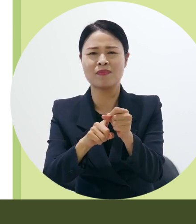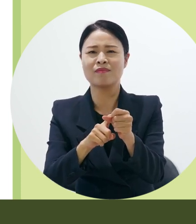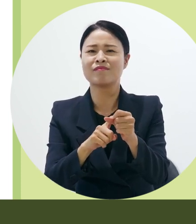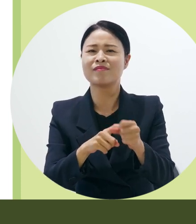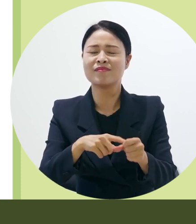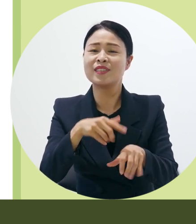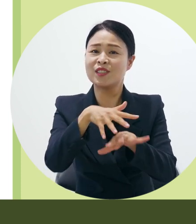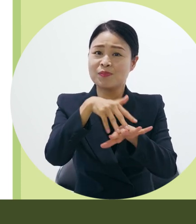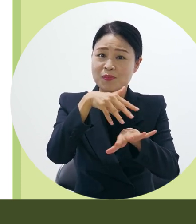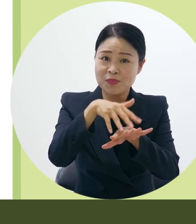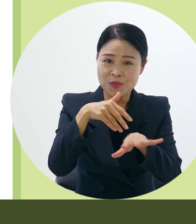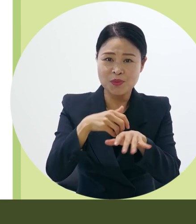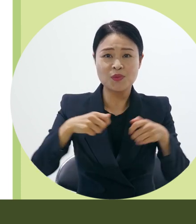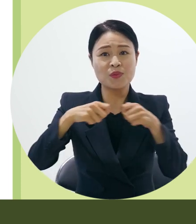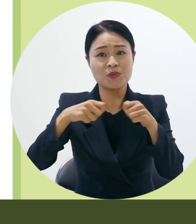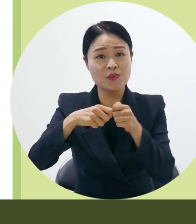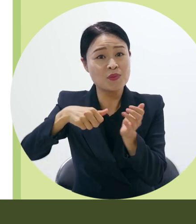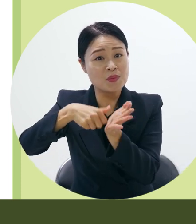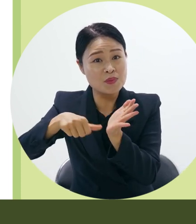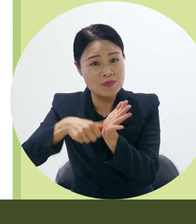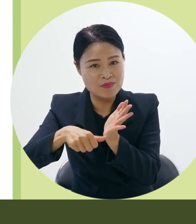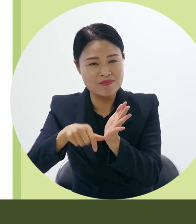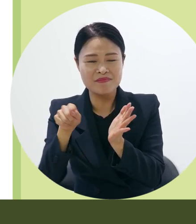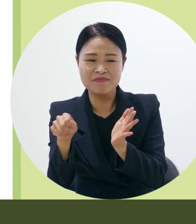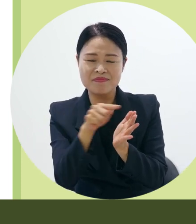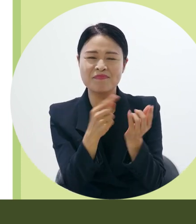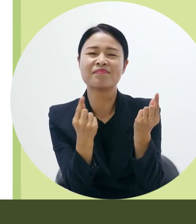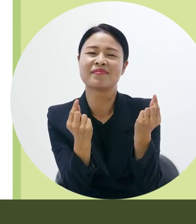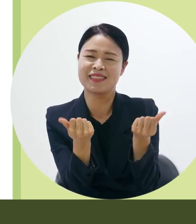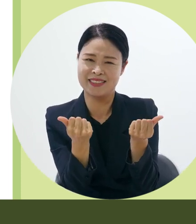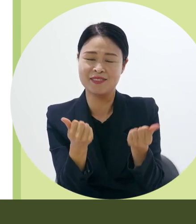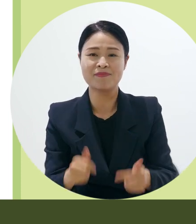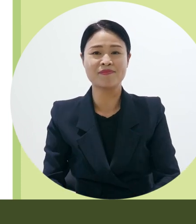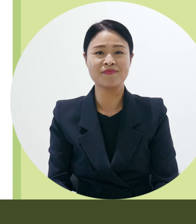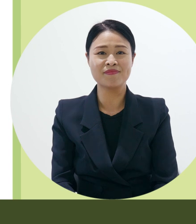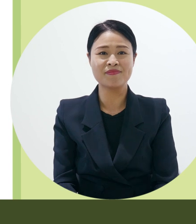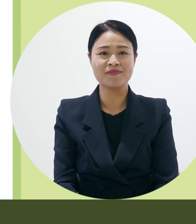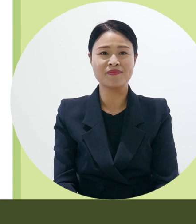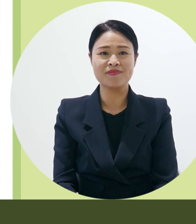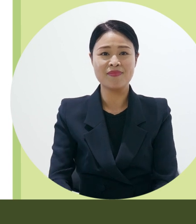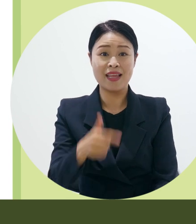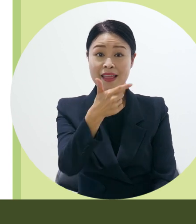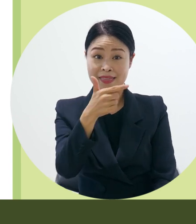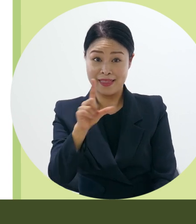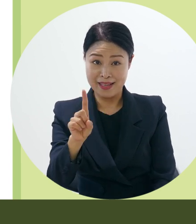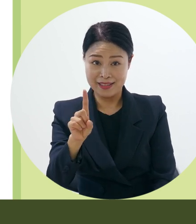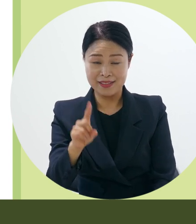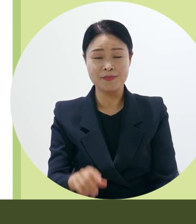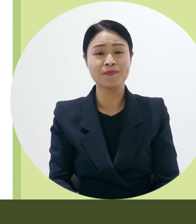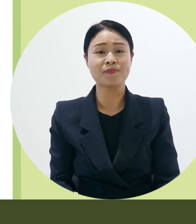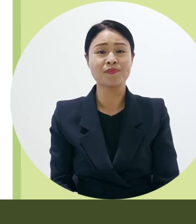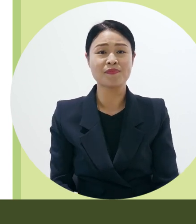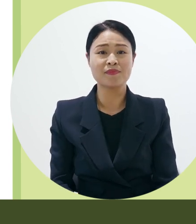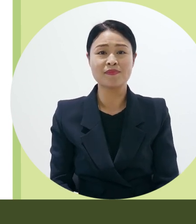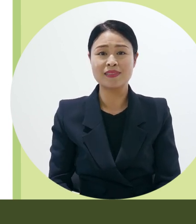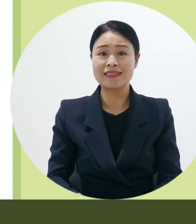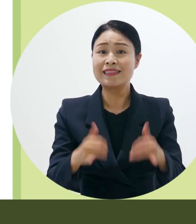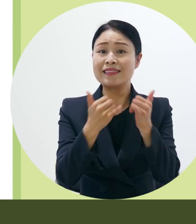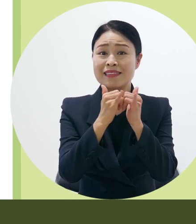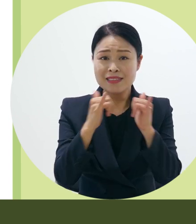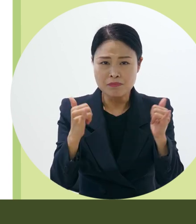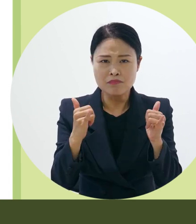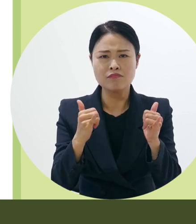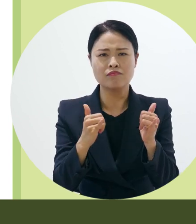사용되는 섬유, 고무제품 또는 이와 유사한 것. 나. 인체에 대한